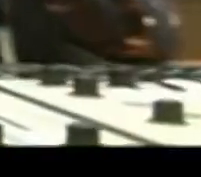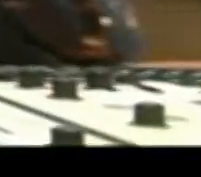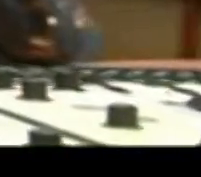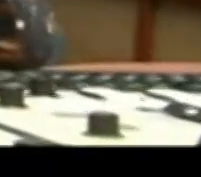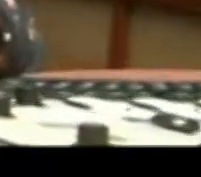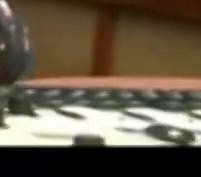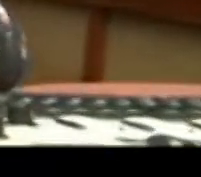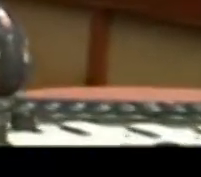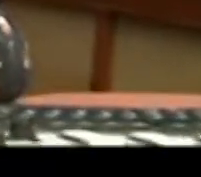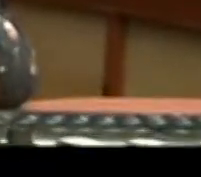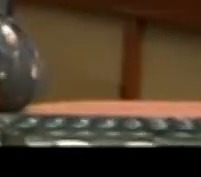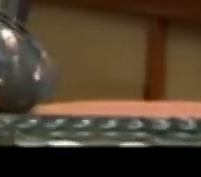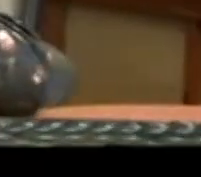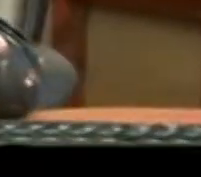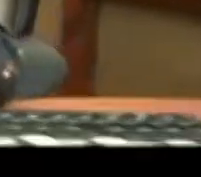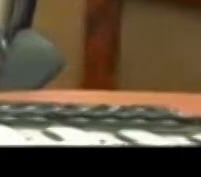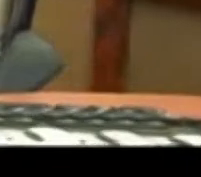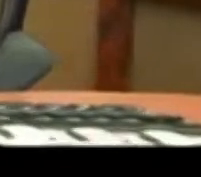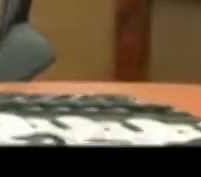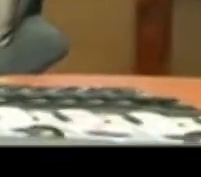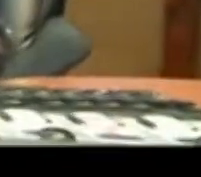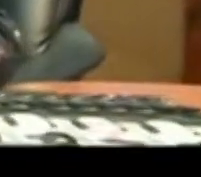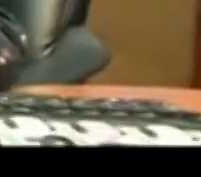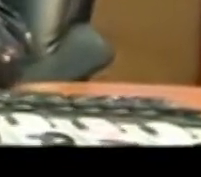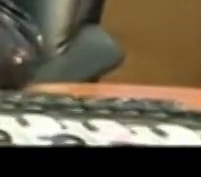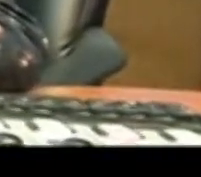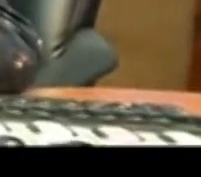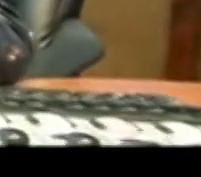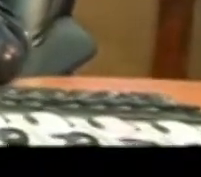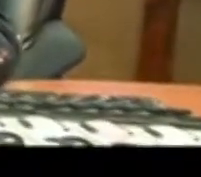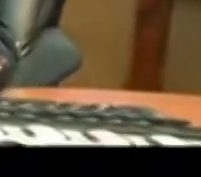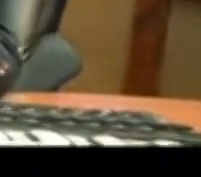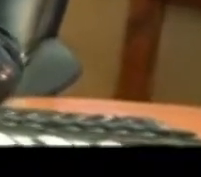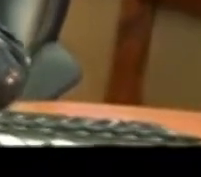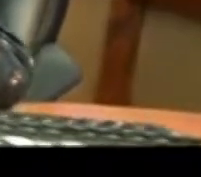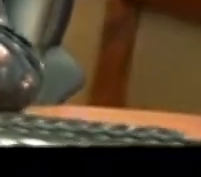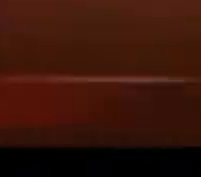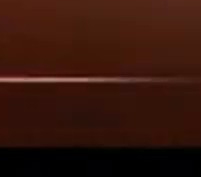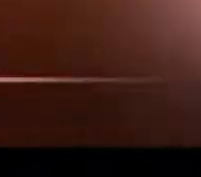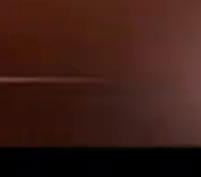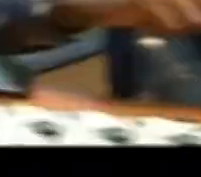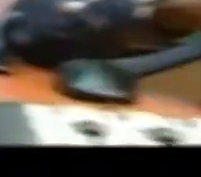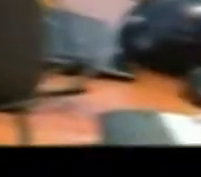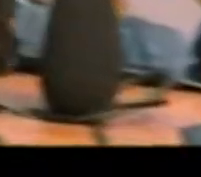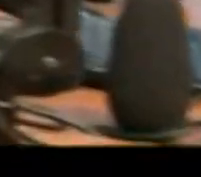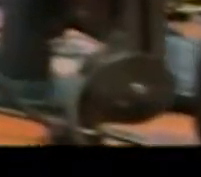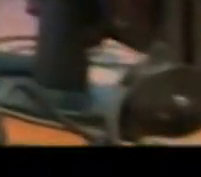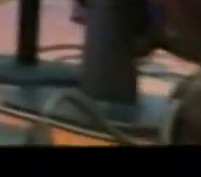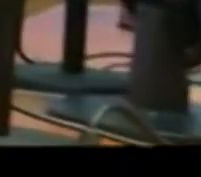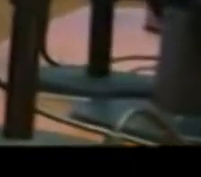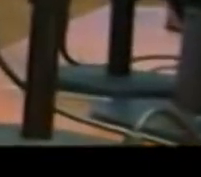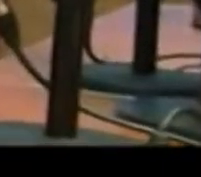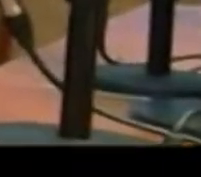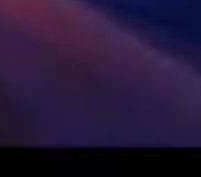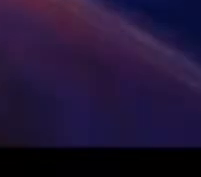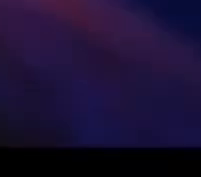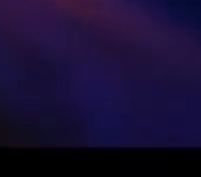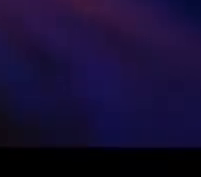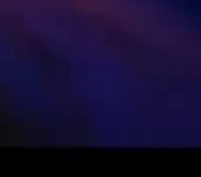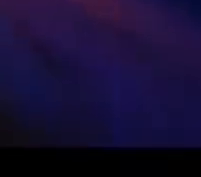mida ya saa 3 mpaka mida ya 5 kamili asubuhi. Ukiwa nami ni Teken 1GB. Mimi ni Marco. Keep it locked.